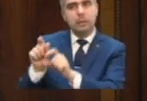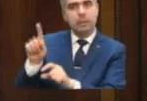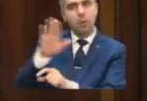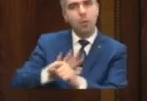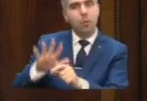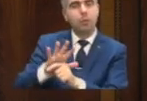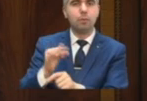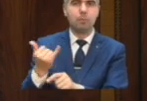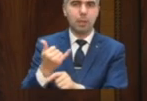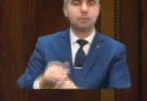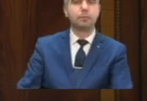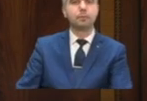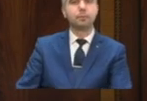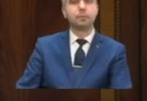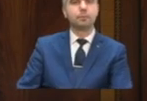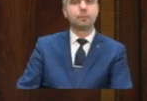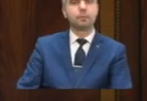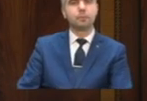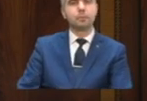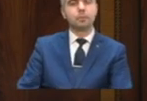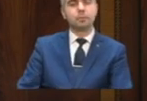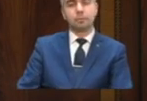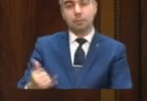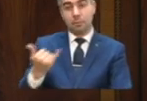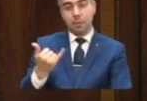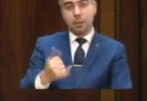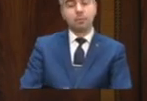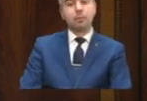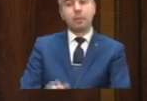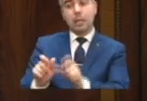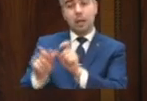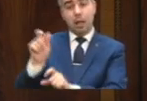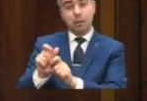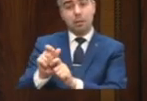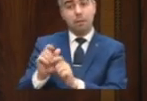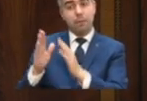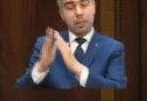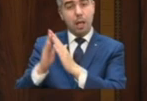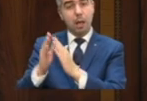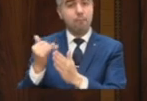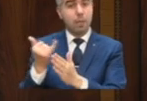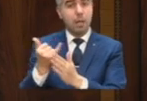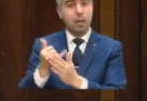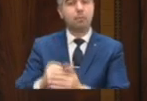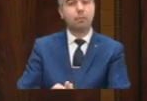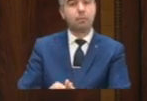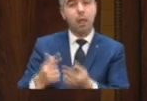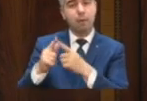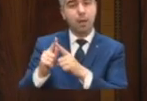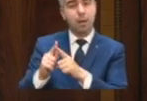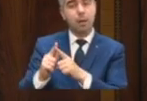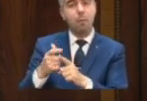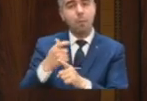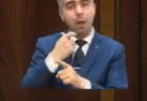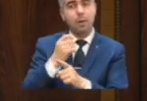الوقت. ونعتقد أيضا بأن تمكين المواطنين من سكن لائق لا يجب أن يقتصر على التمليك، بل يجب